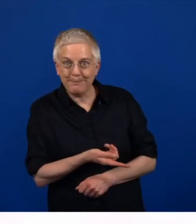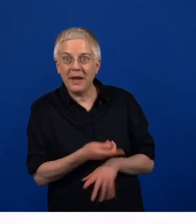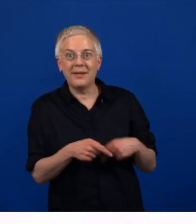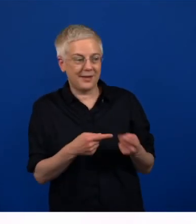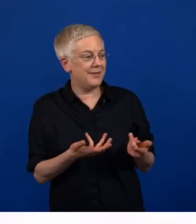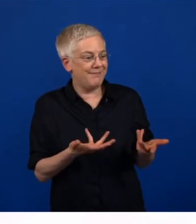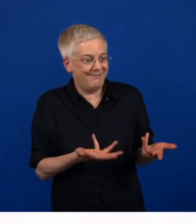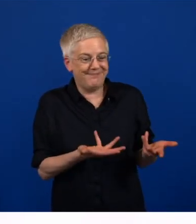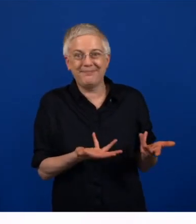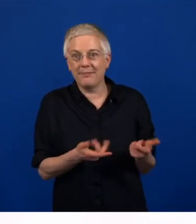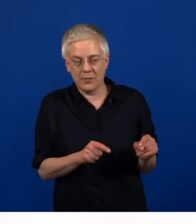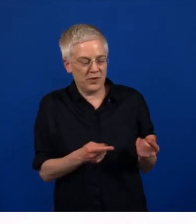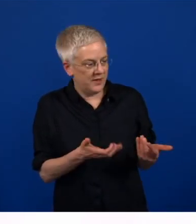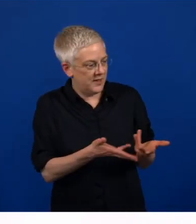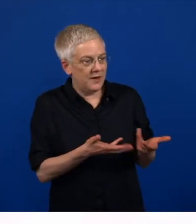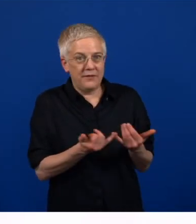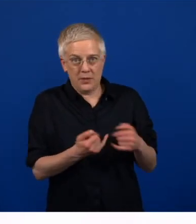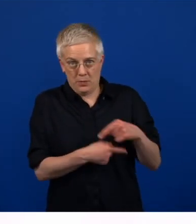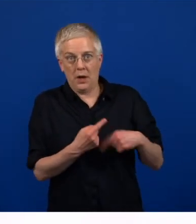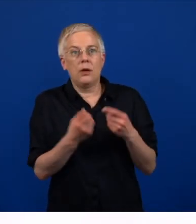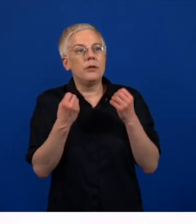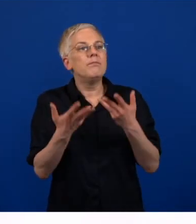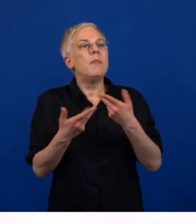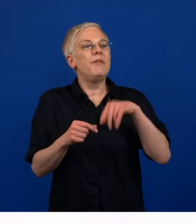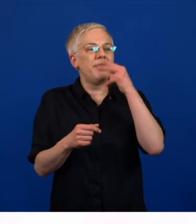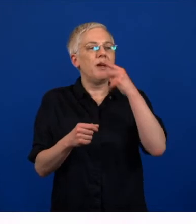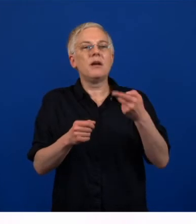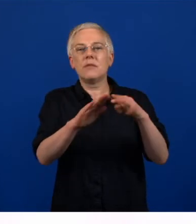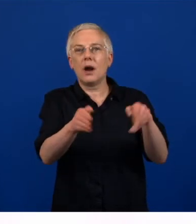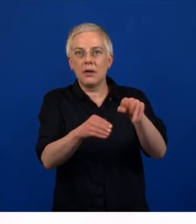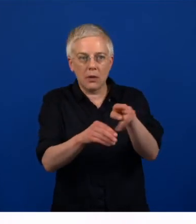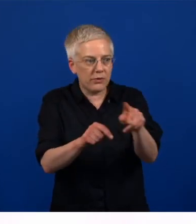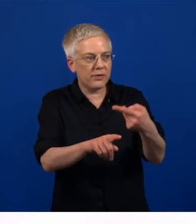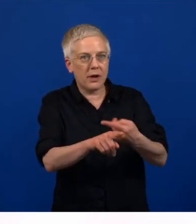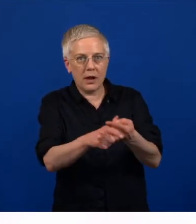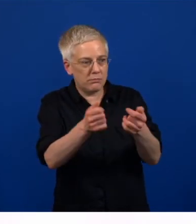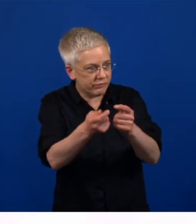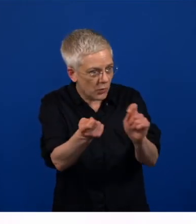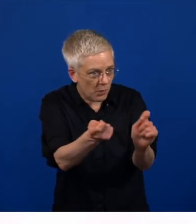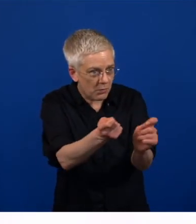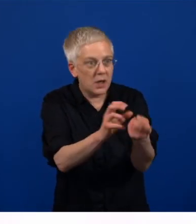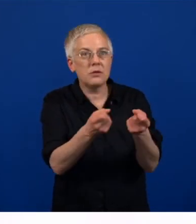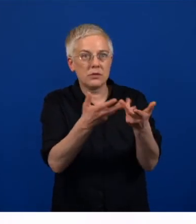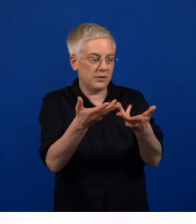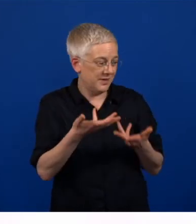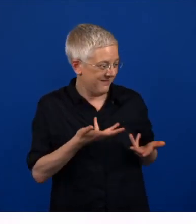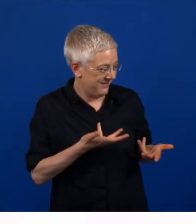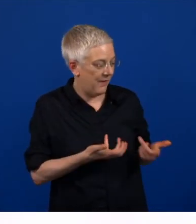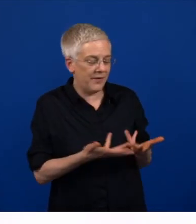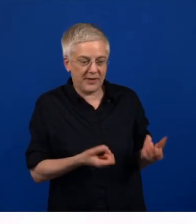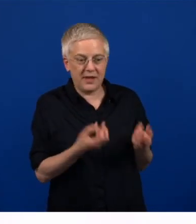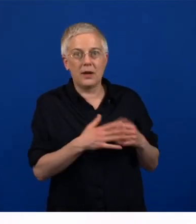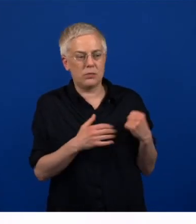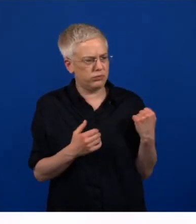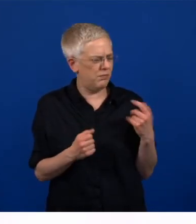sind die Zahlen, wie sehr die Behandlung zurückgegangen ist, schon durchaus besorgniserregend. Was die Pflegeeinrichtungen betrifft,